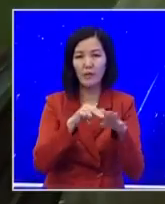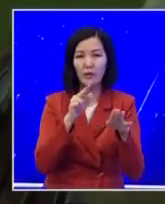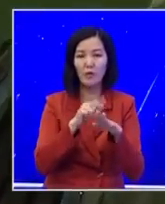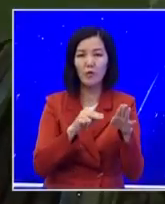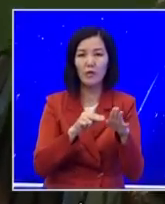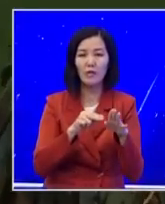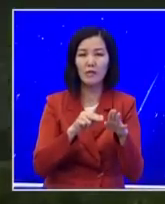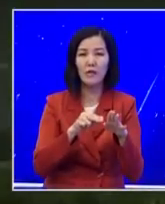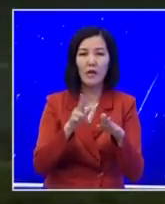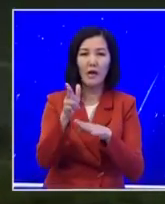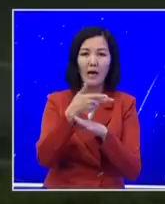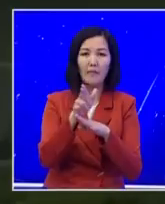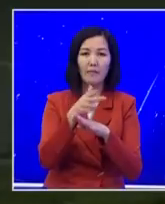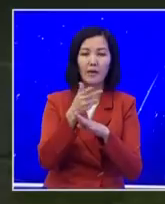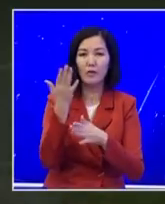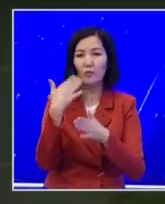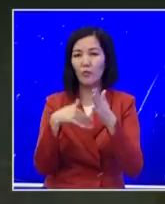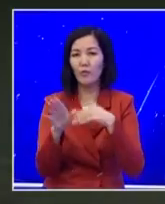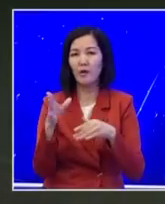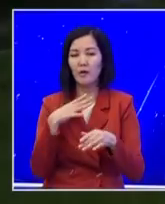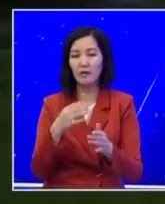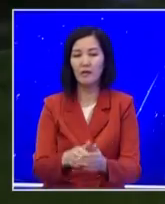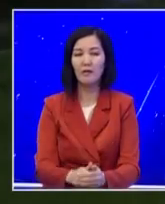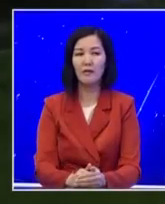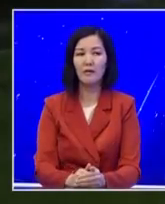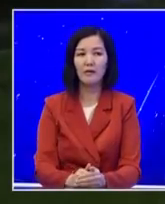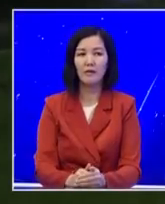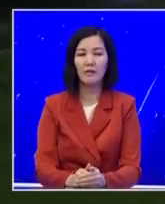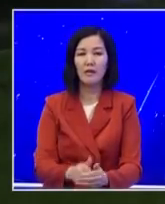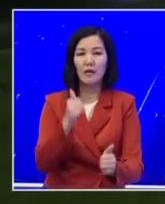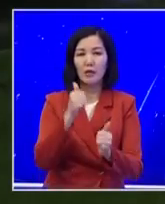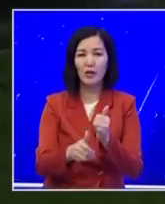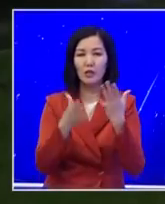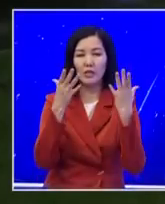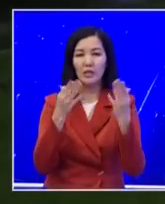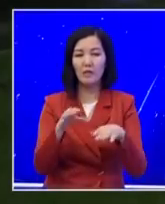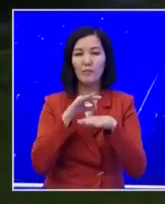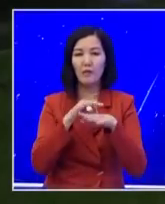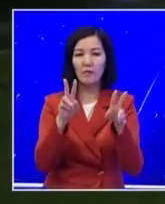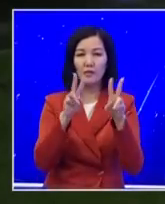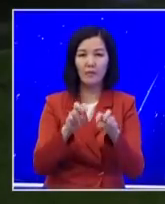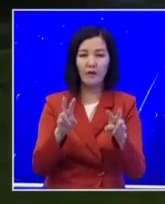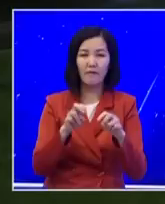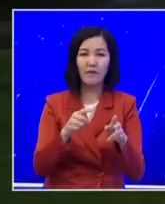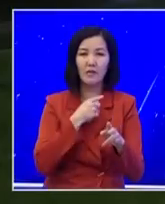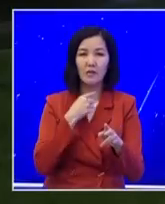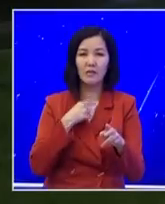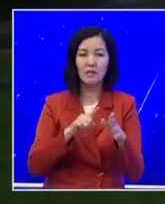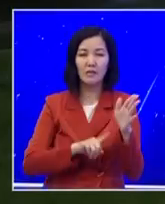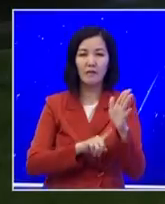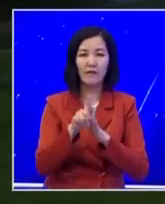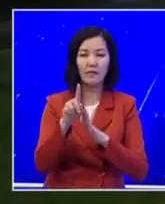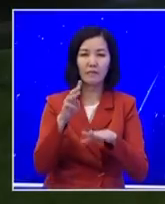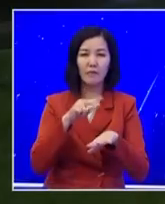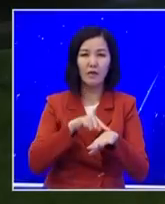и оператора с камерой, стараются ретироваться. Ежедневно проводятся мероприятия по городу Талдыкурган с 8 вечера. По